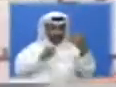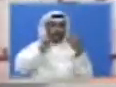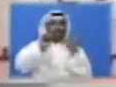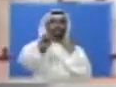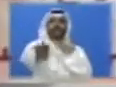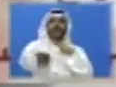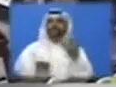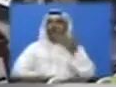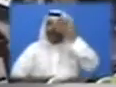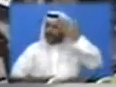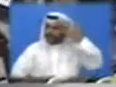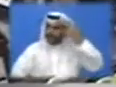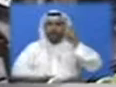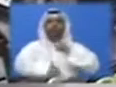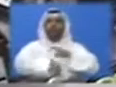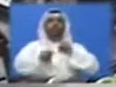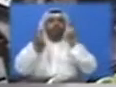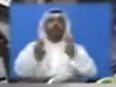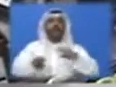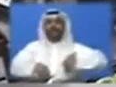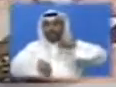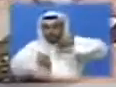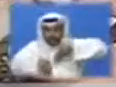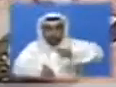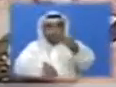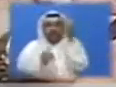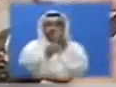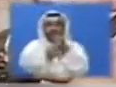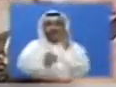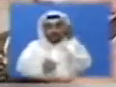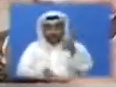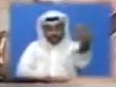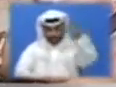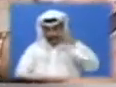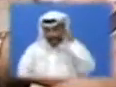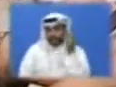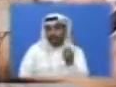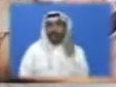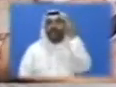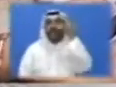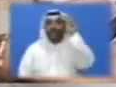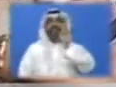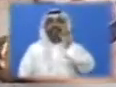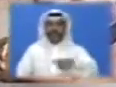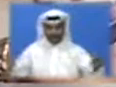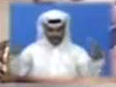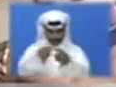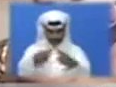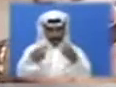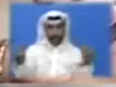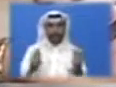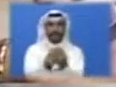الأمانة العامة بحصر هذه الخبرات. تم تقديم مقترح أن يكون هناك اجتماع مشترك فيما